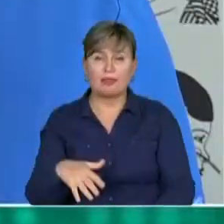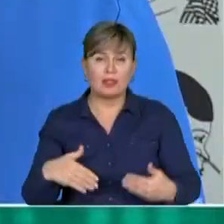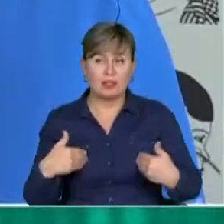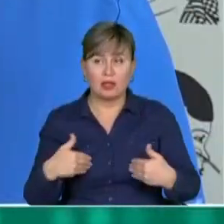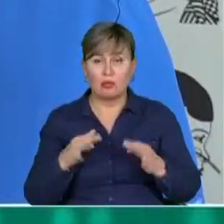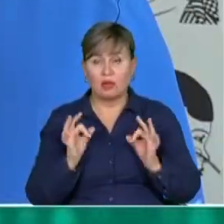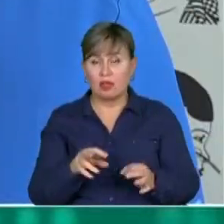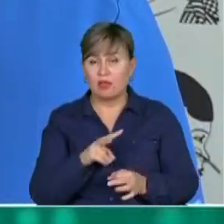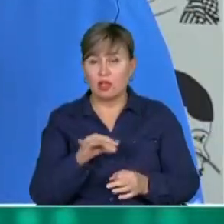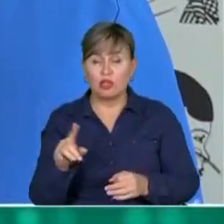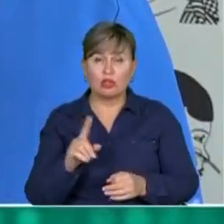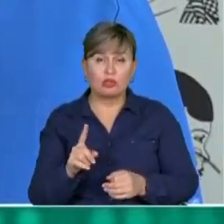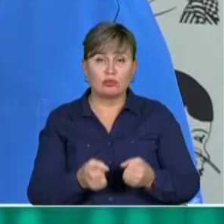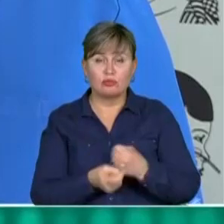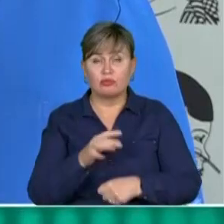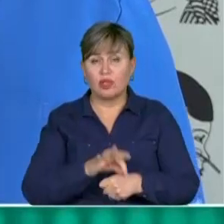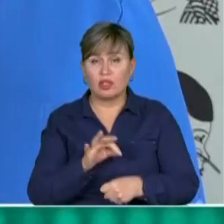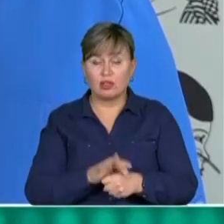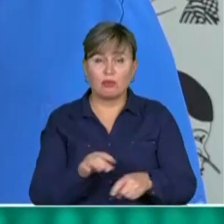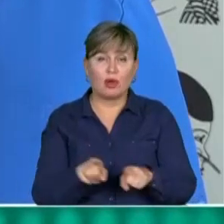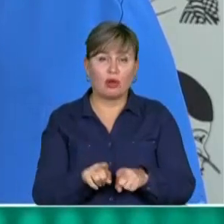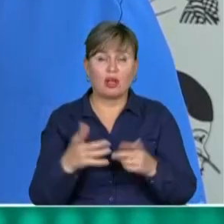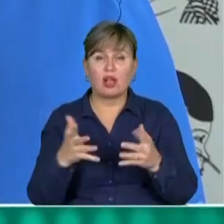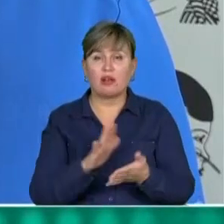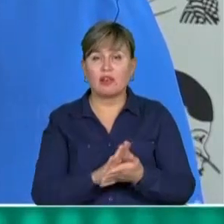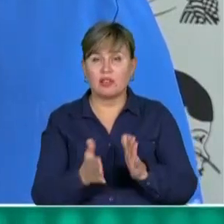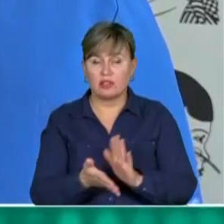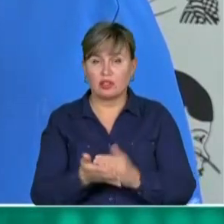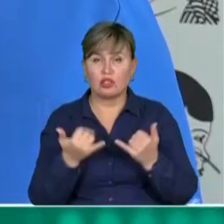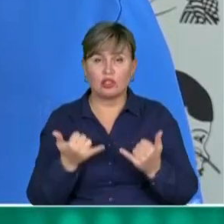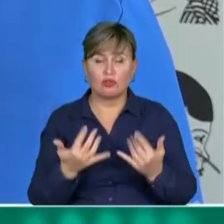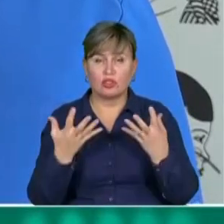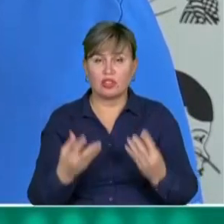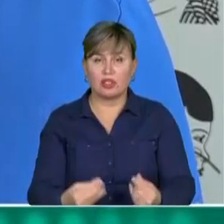Правда ли то, что симптомы ковида и ОРВИ схожи? И какова ситуация на сегодня?